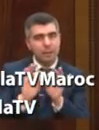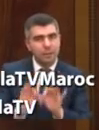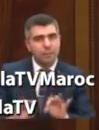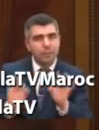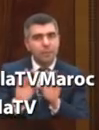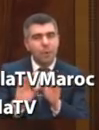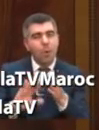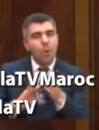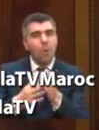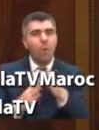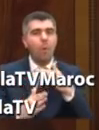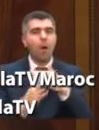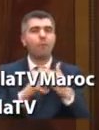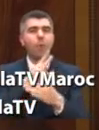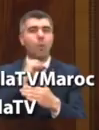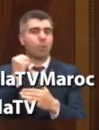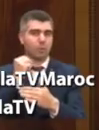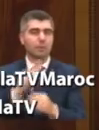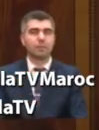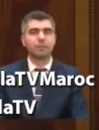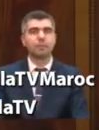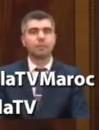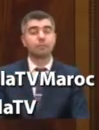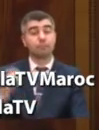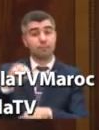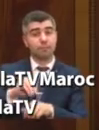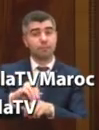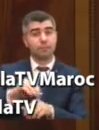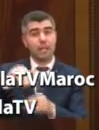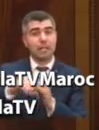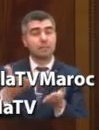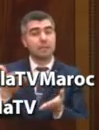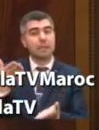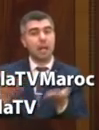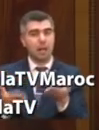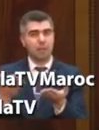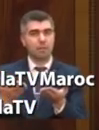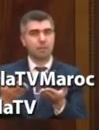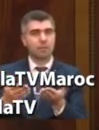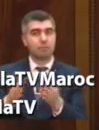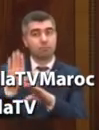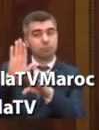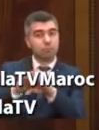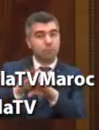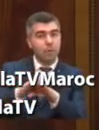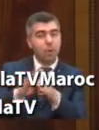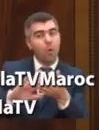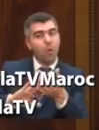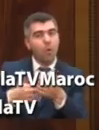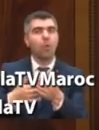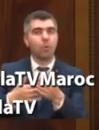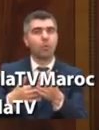الكيان الصهيوني. كما يحث الفريق أيضا مكونات المجلس أغلبية